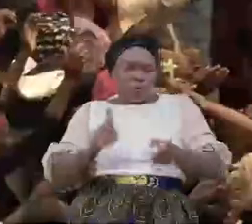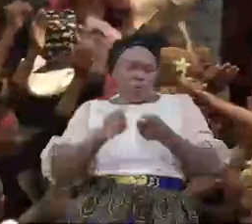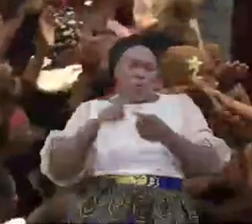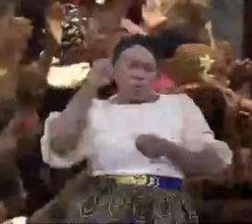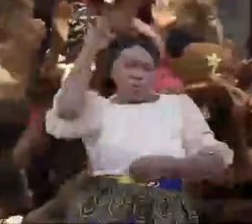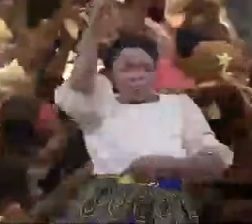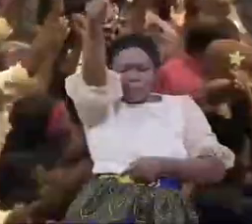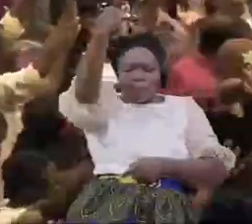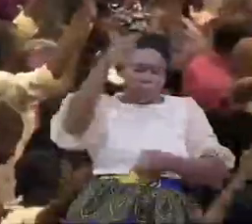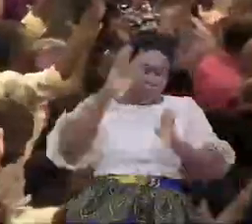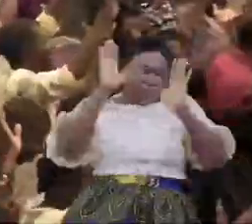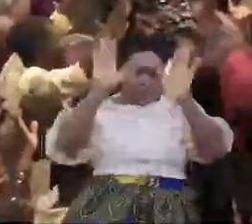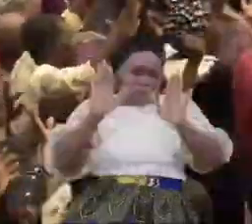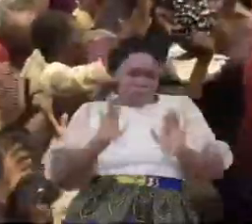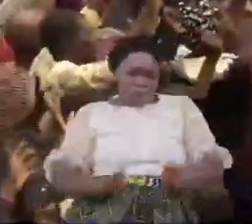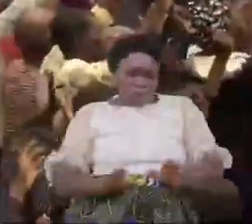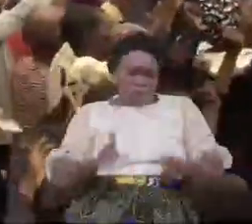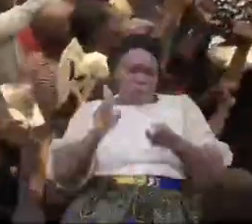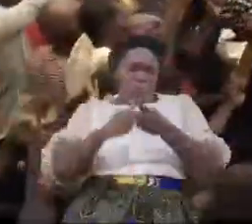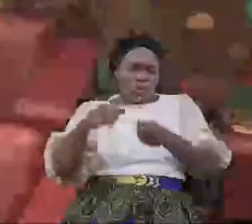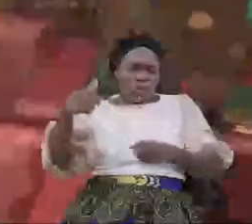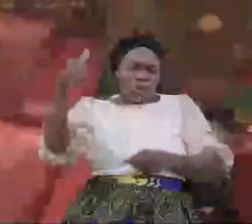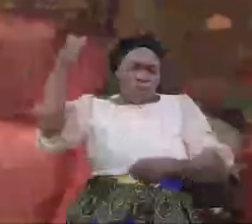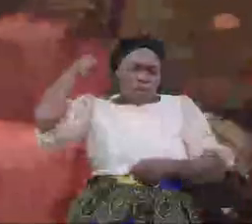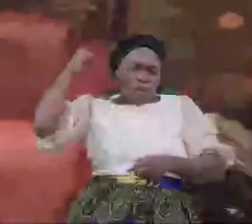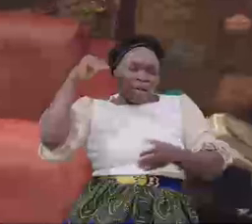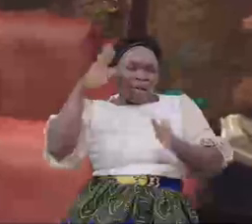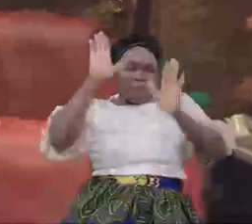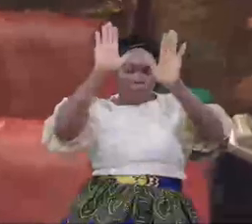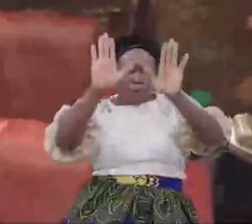gauche, des miracles. Partout, des miracles.